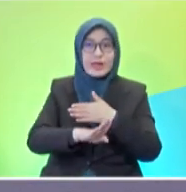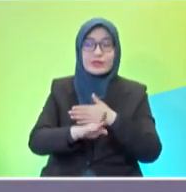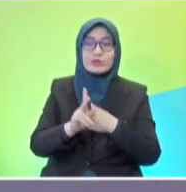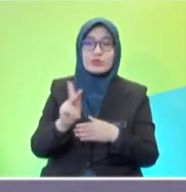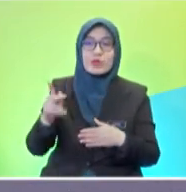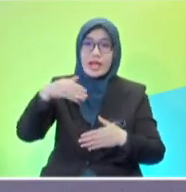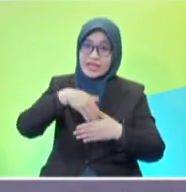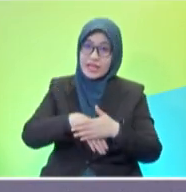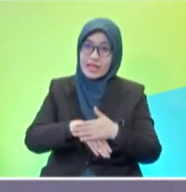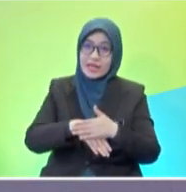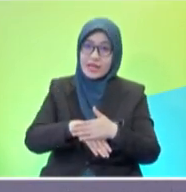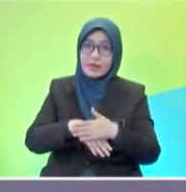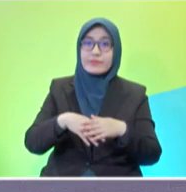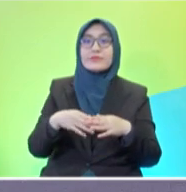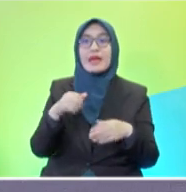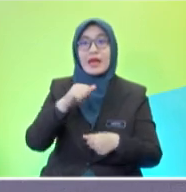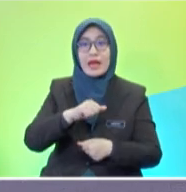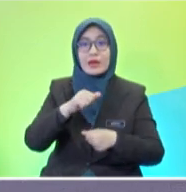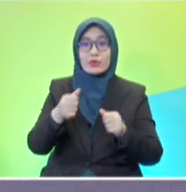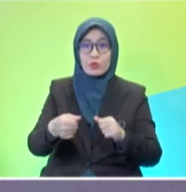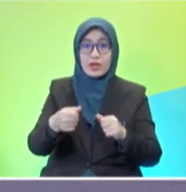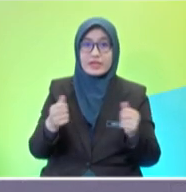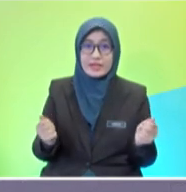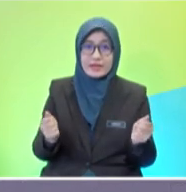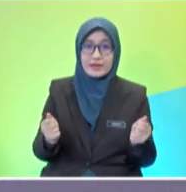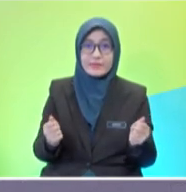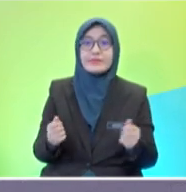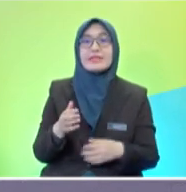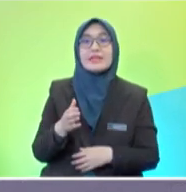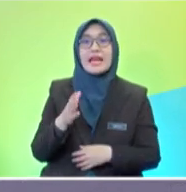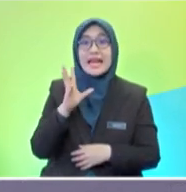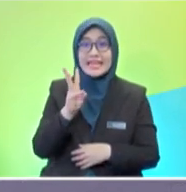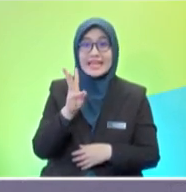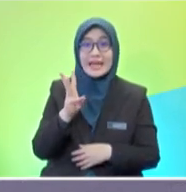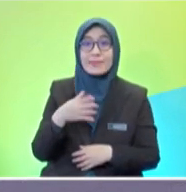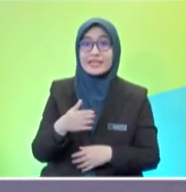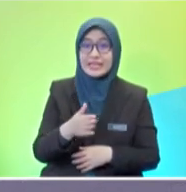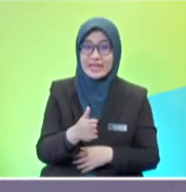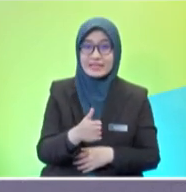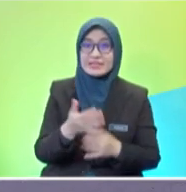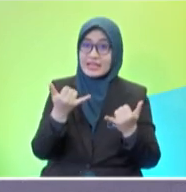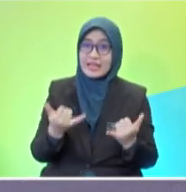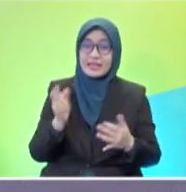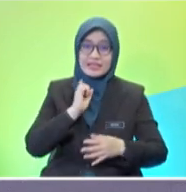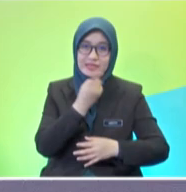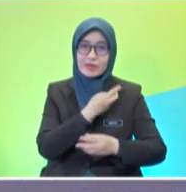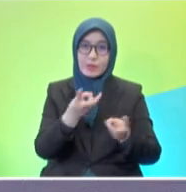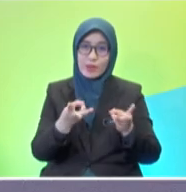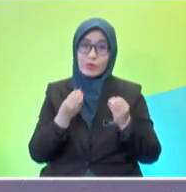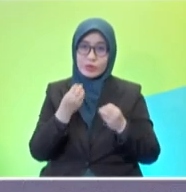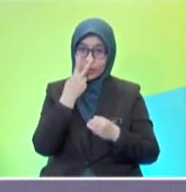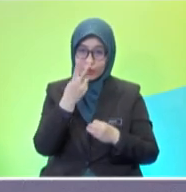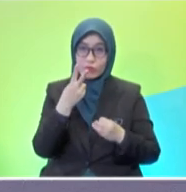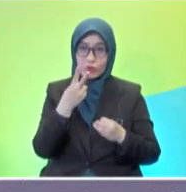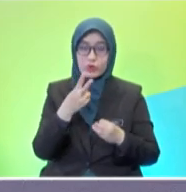jadi sekarang ini kita tidak bingung loh berapa Baki ikan di dalam kolam tersebut